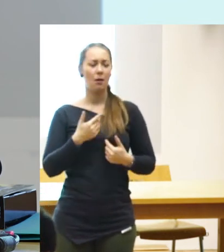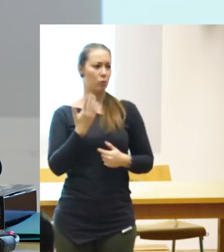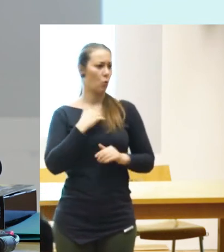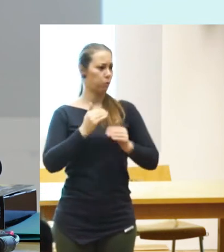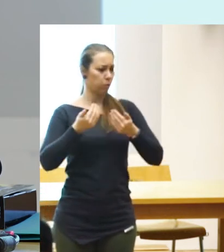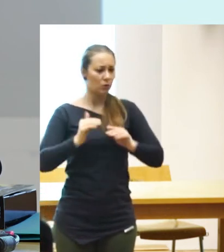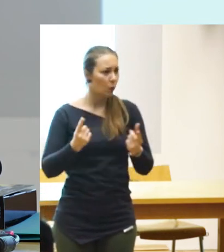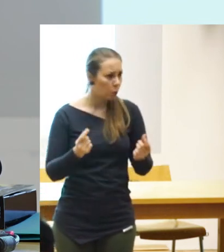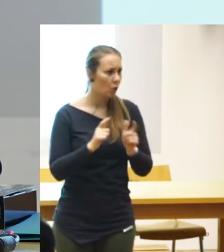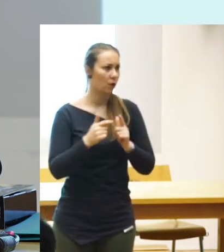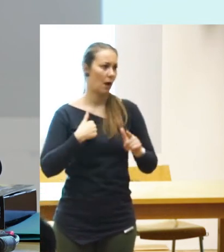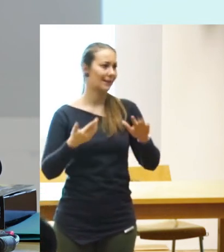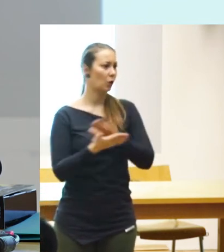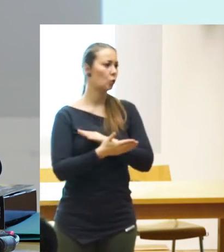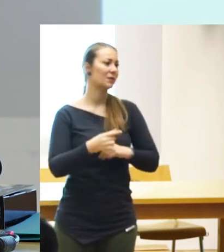Plato Ostrava, což je,